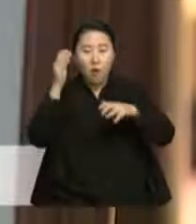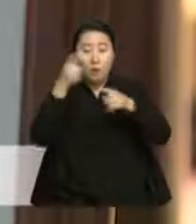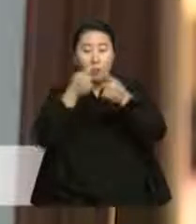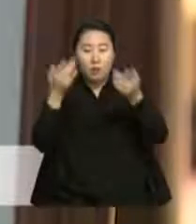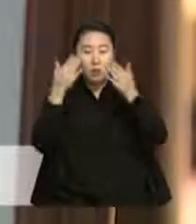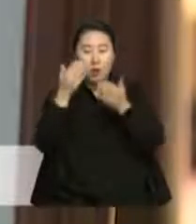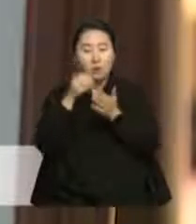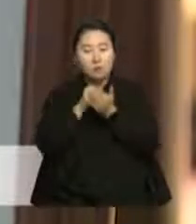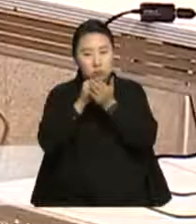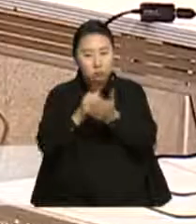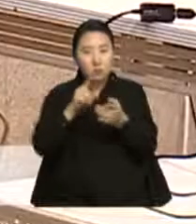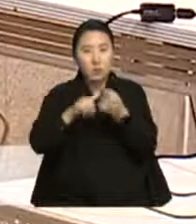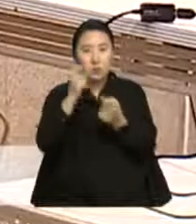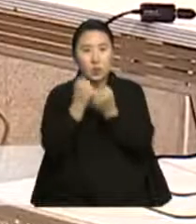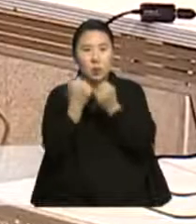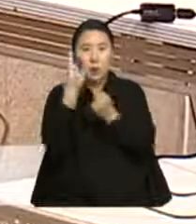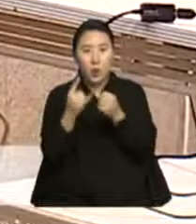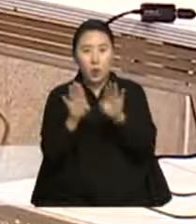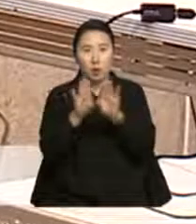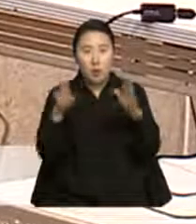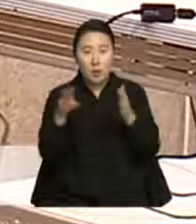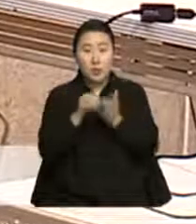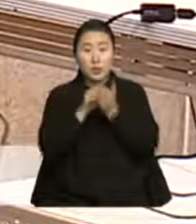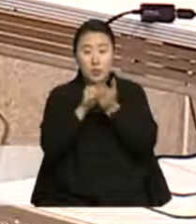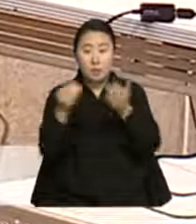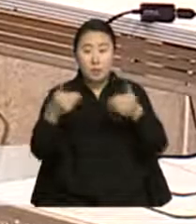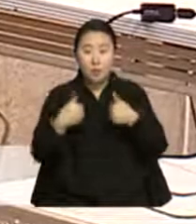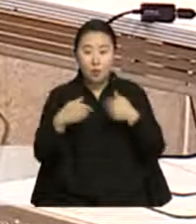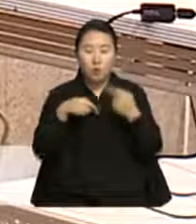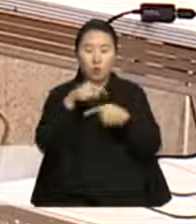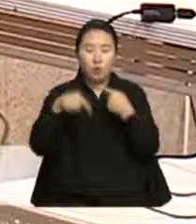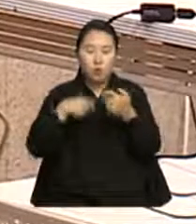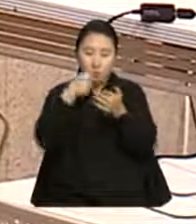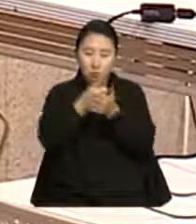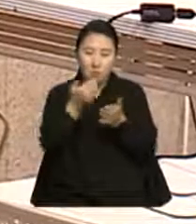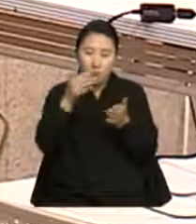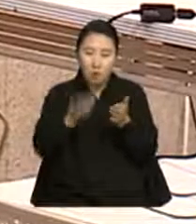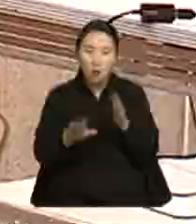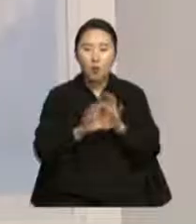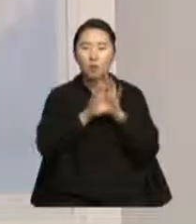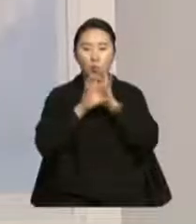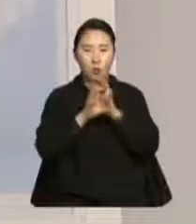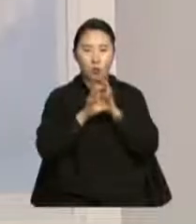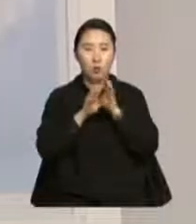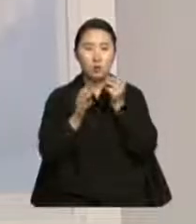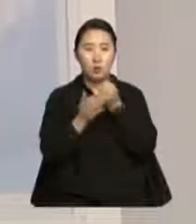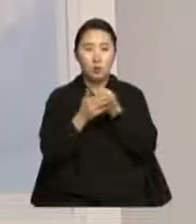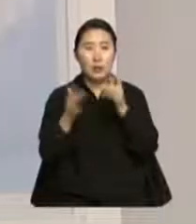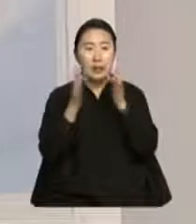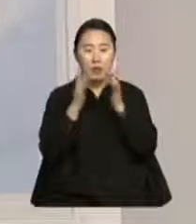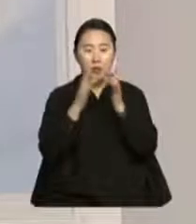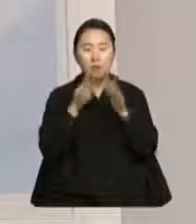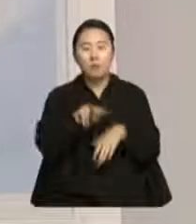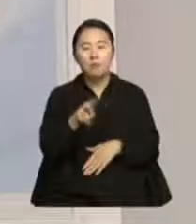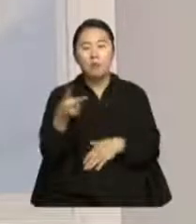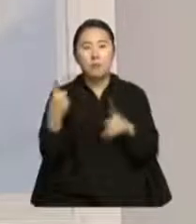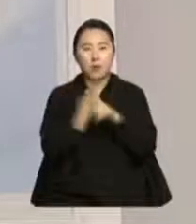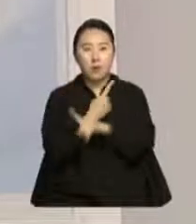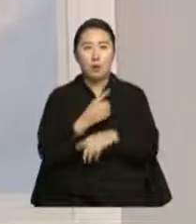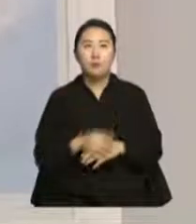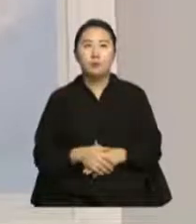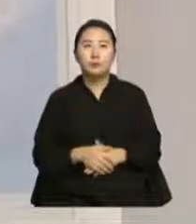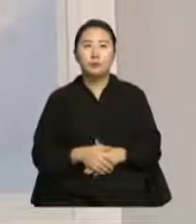열립니다. 최소한의 참가 신청을 받아 운영하기로 했지만 코로나19에 따라 온라인으로 대체된